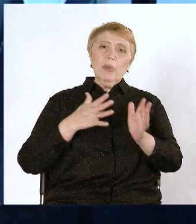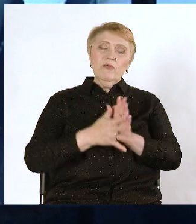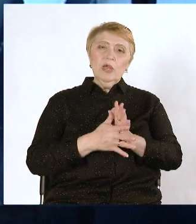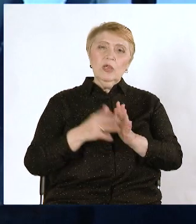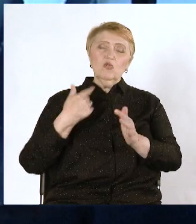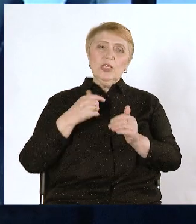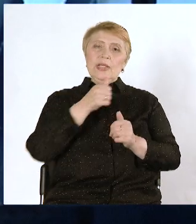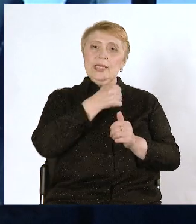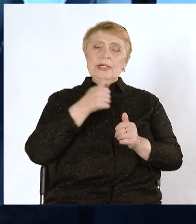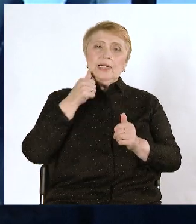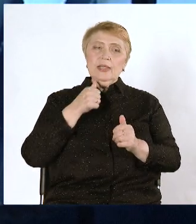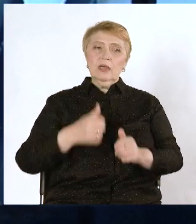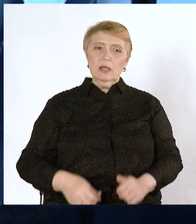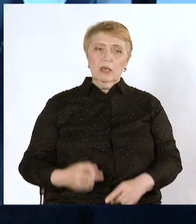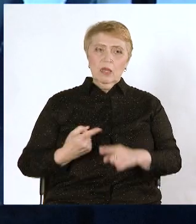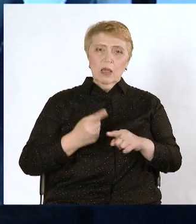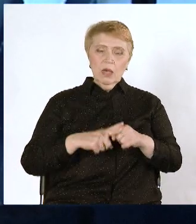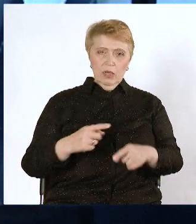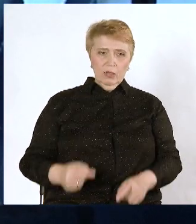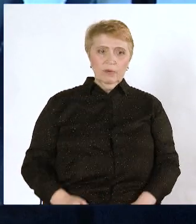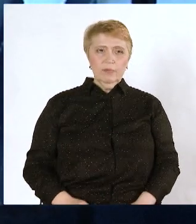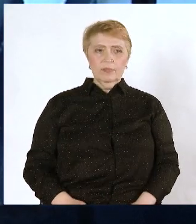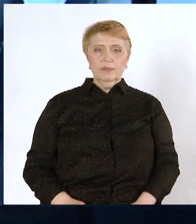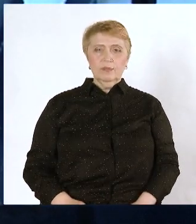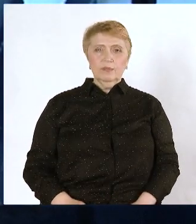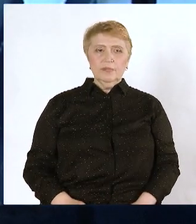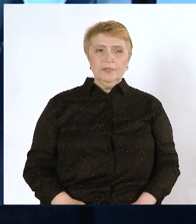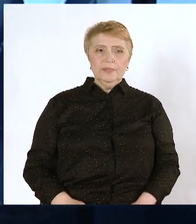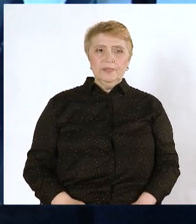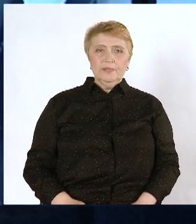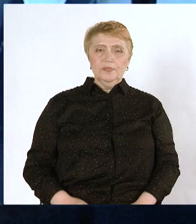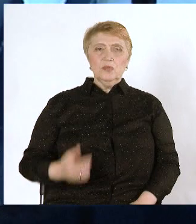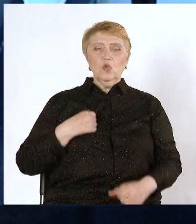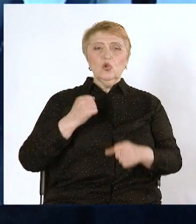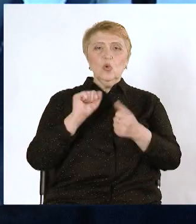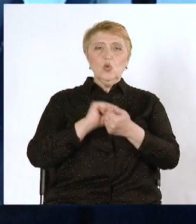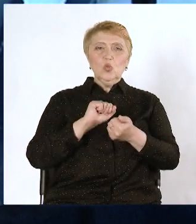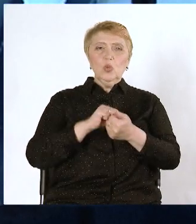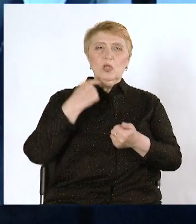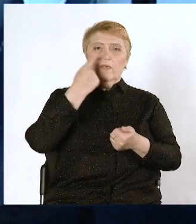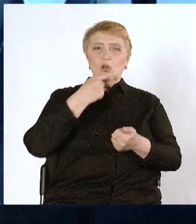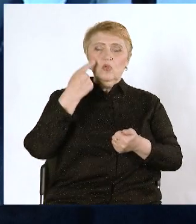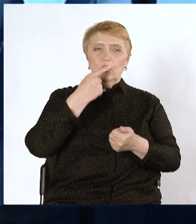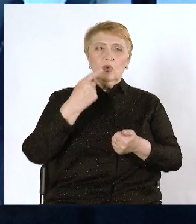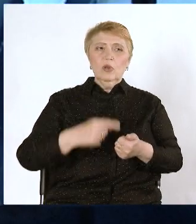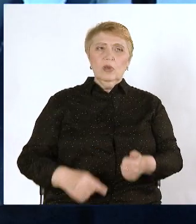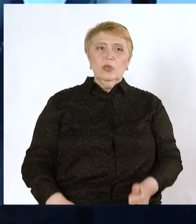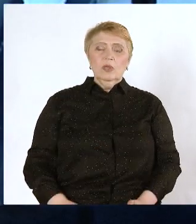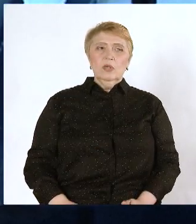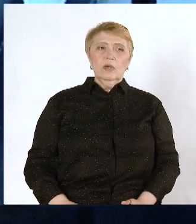такие вы знаете вот эти вот классические признаки которые вы сейчас называете в сухость во рту жажда учащенного мочеиспускания